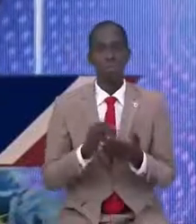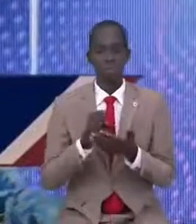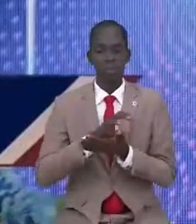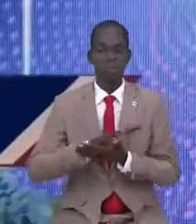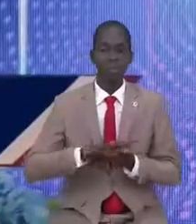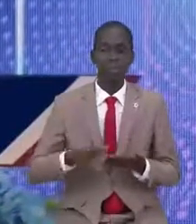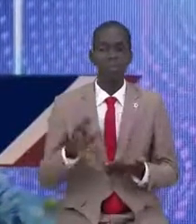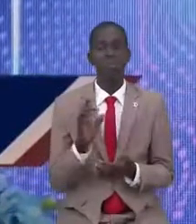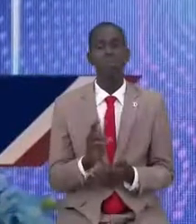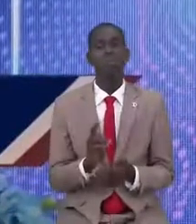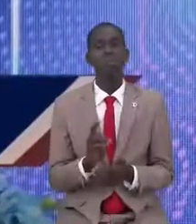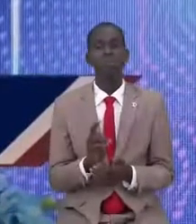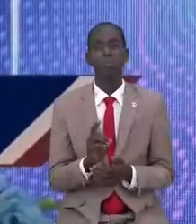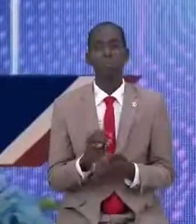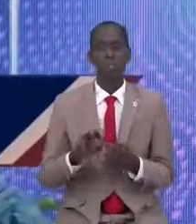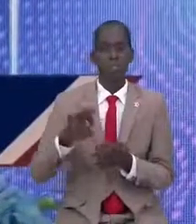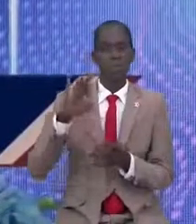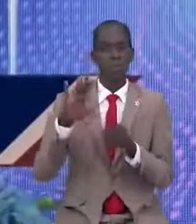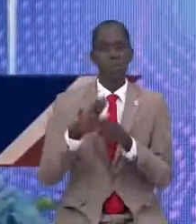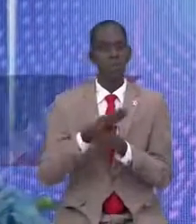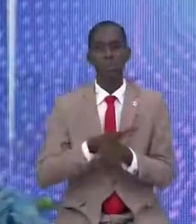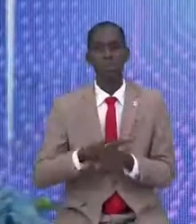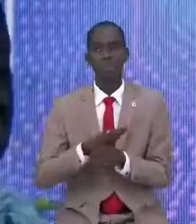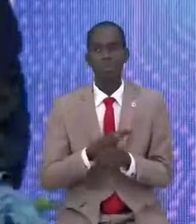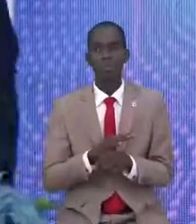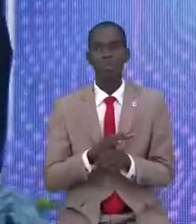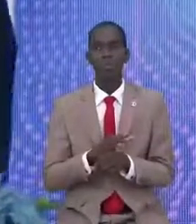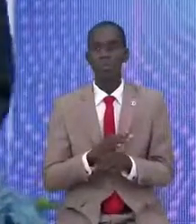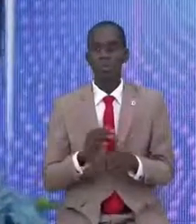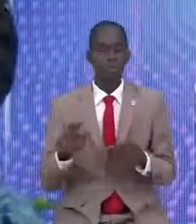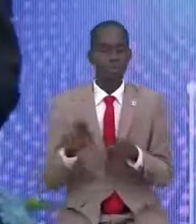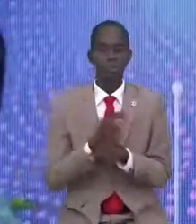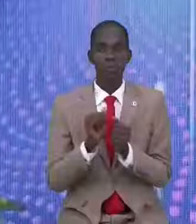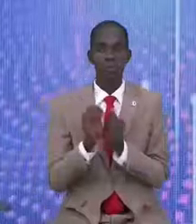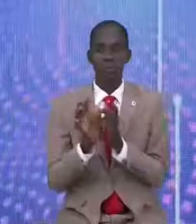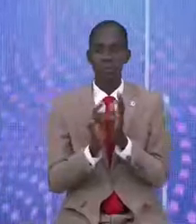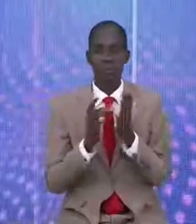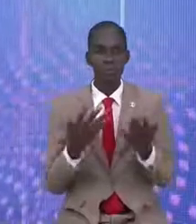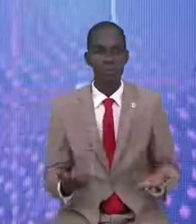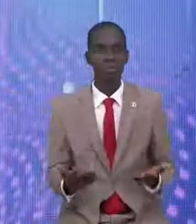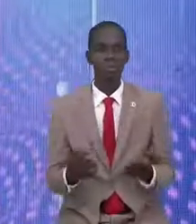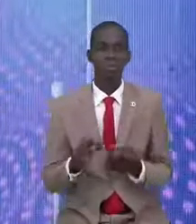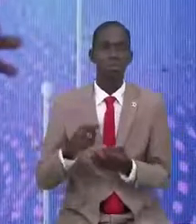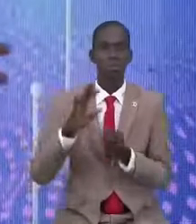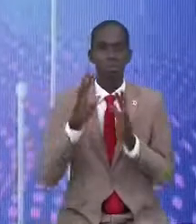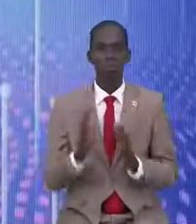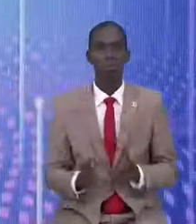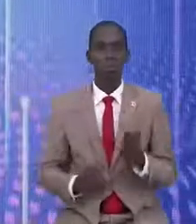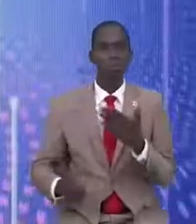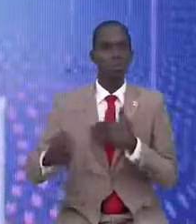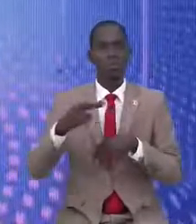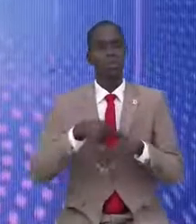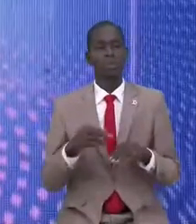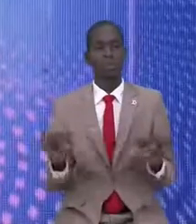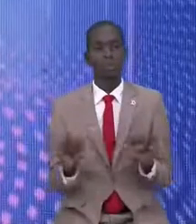nouveau, sauvé, sanctifié, rempli de l'esprit, saturé de l'écriture, qui est vous qui